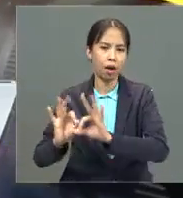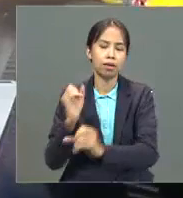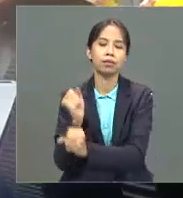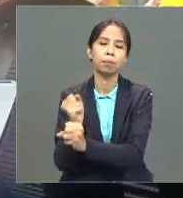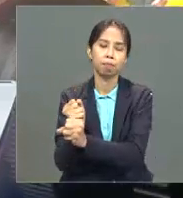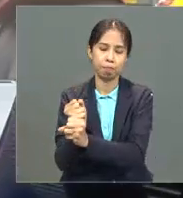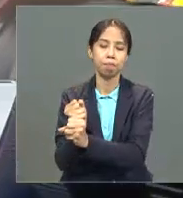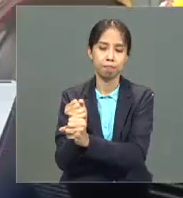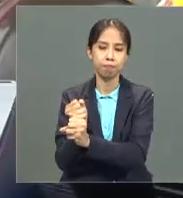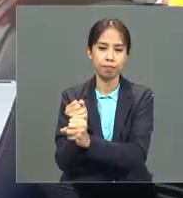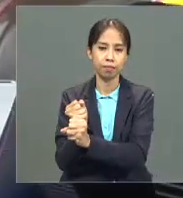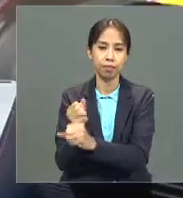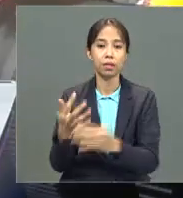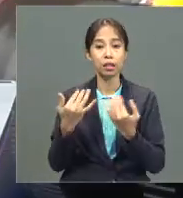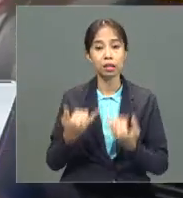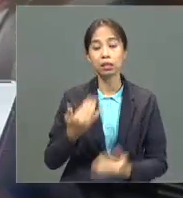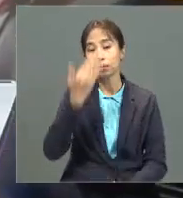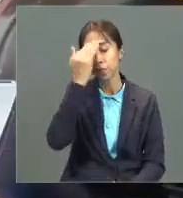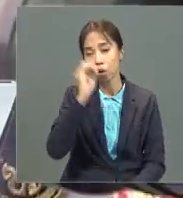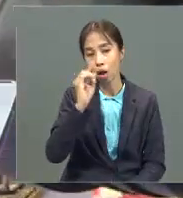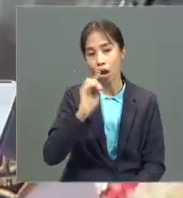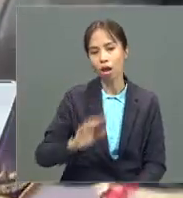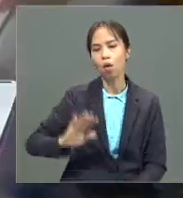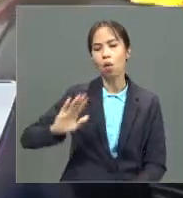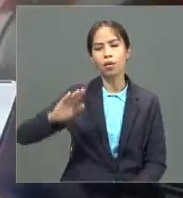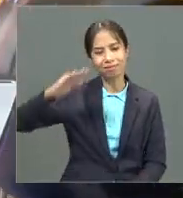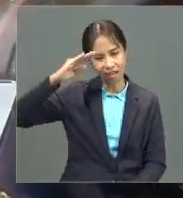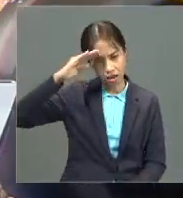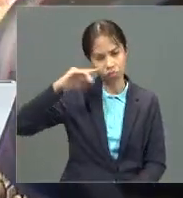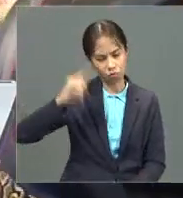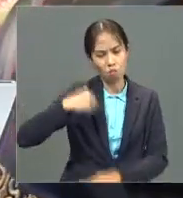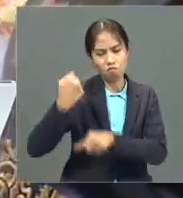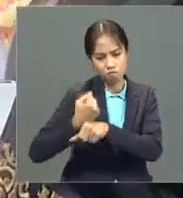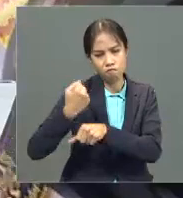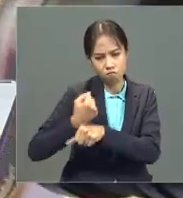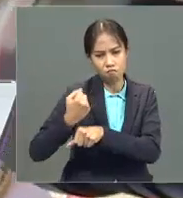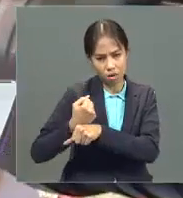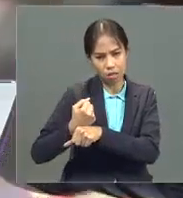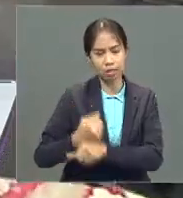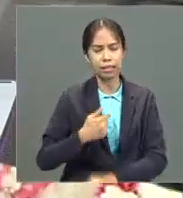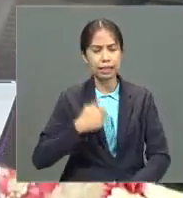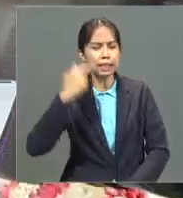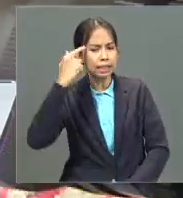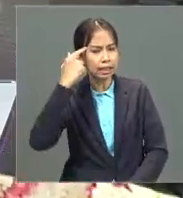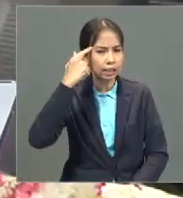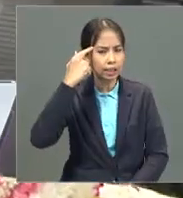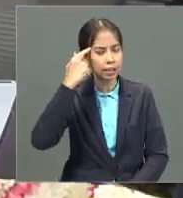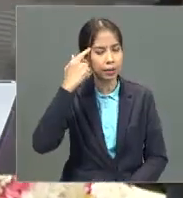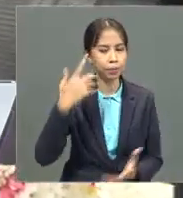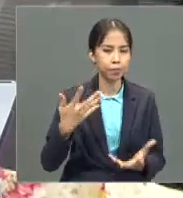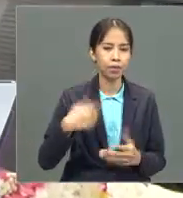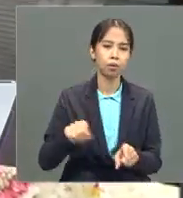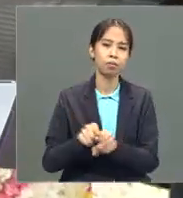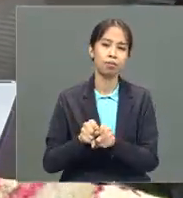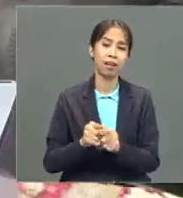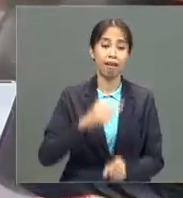าซะนะครับทั้งนี้ก็เพื่อทหารยังต้องดำรงการฝึกนะครับเราไม่สามารถที่จะปิดประ